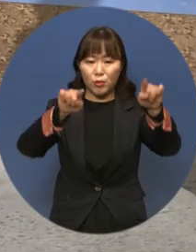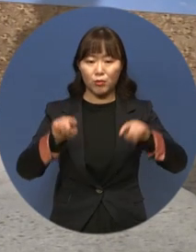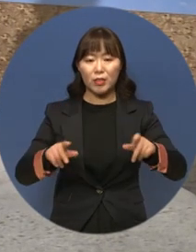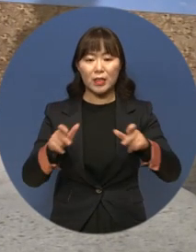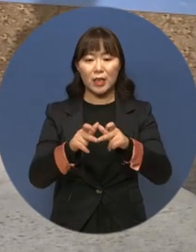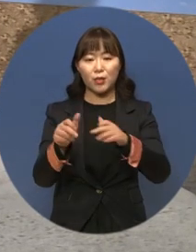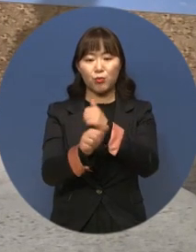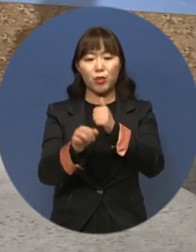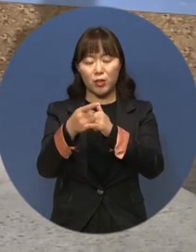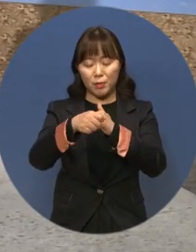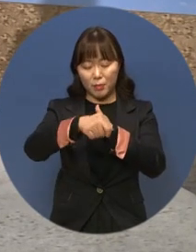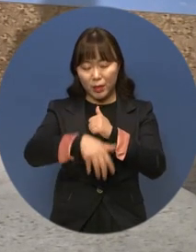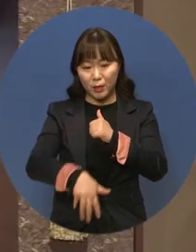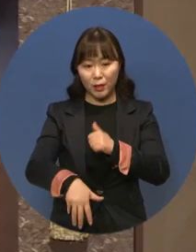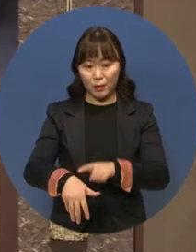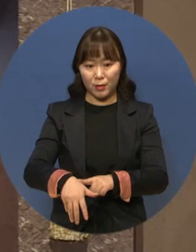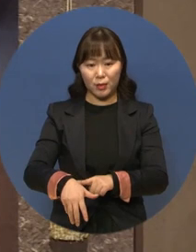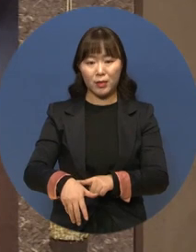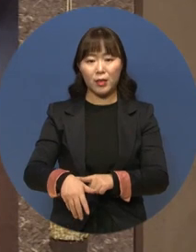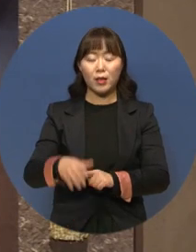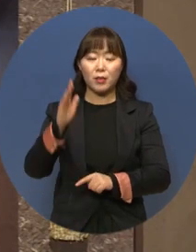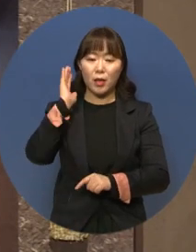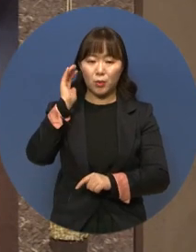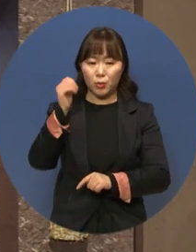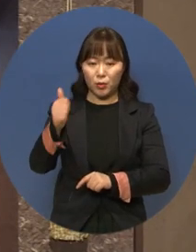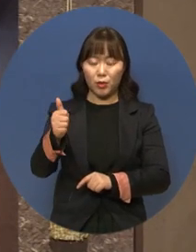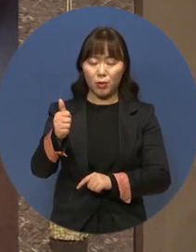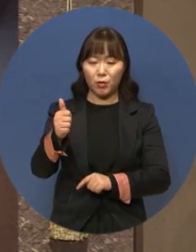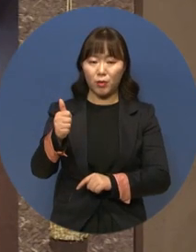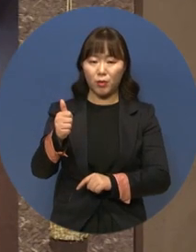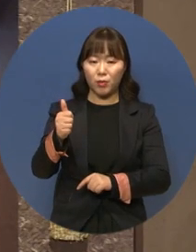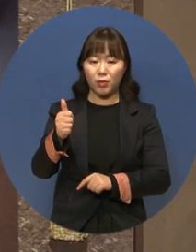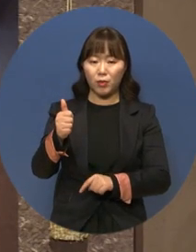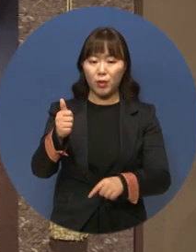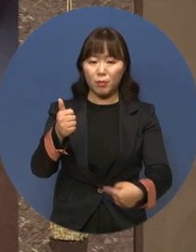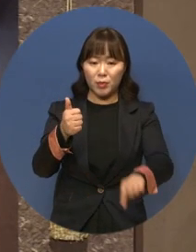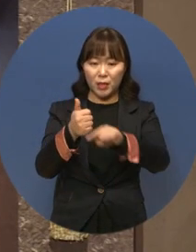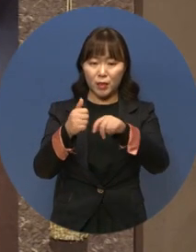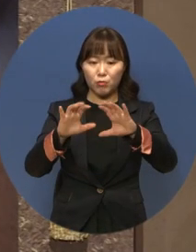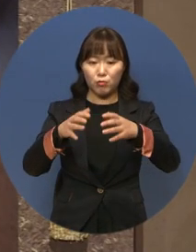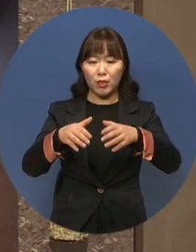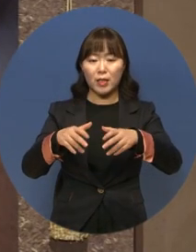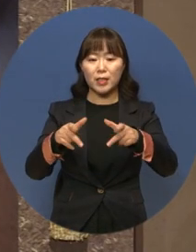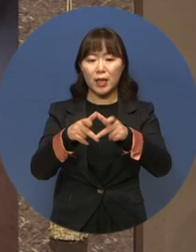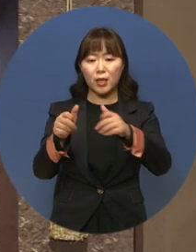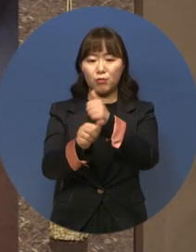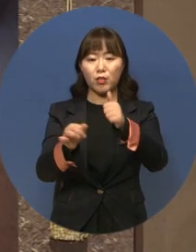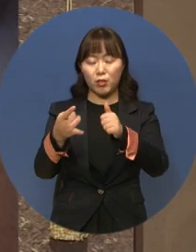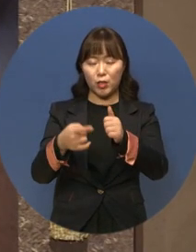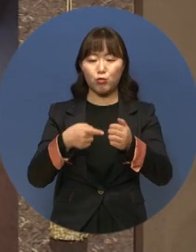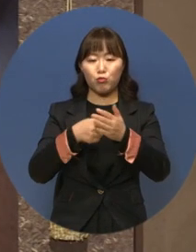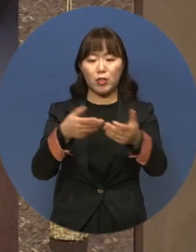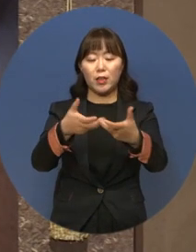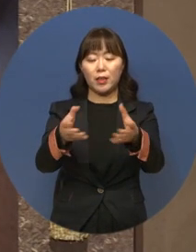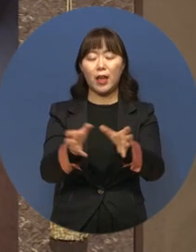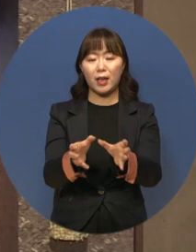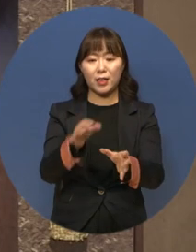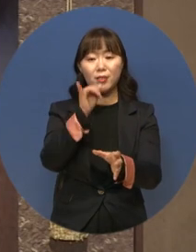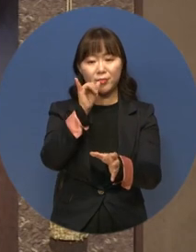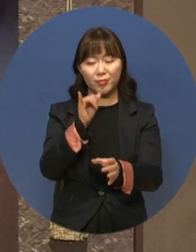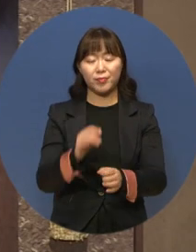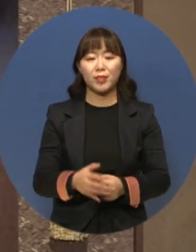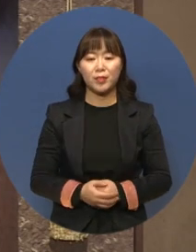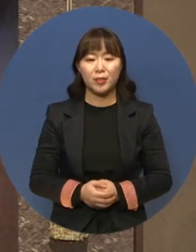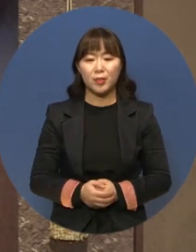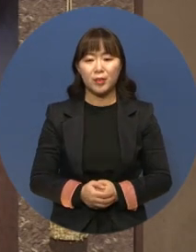전국장애인위원회 산하에 네. 대통령 직속 국가장애인위원회 추진단을 만들었습니다.